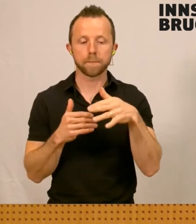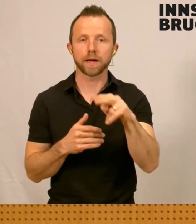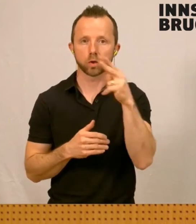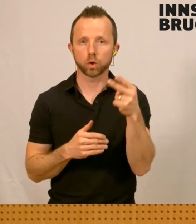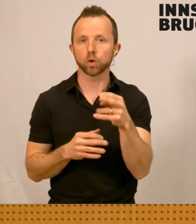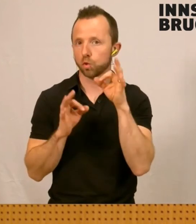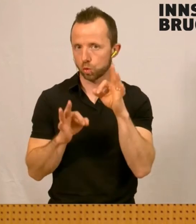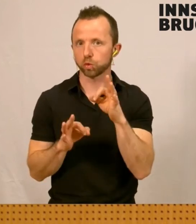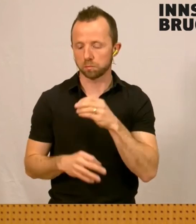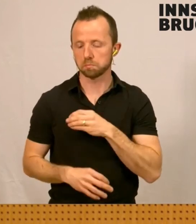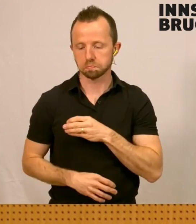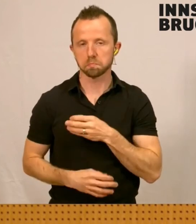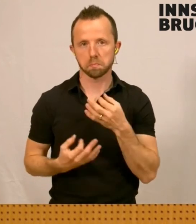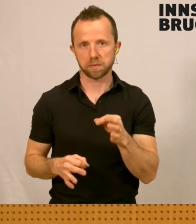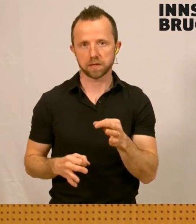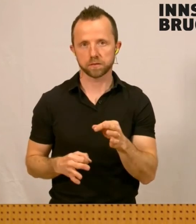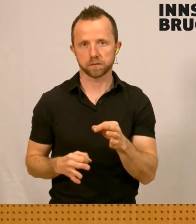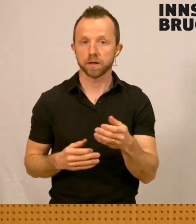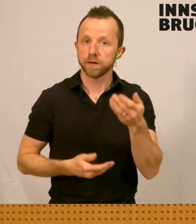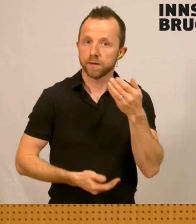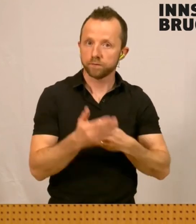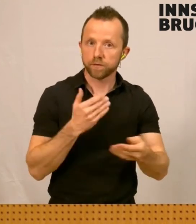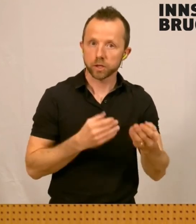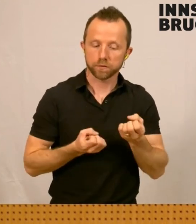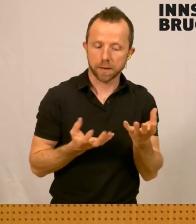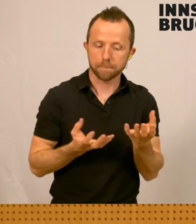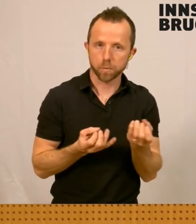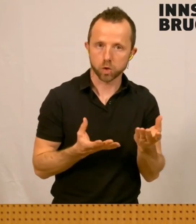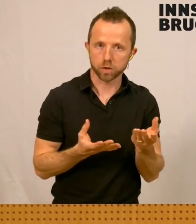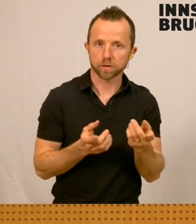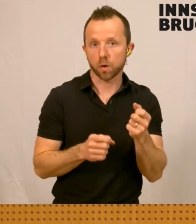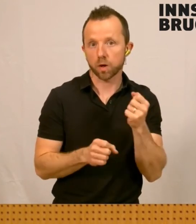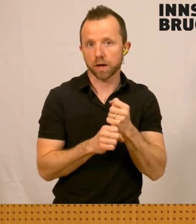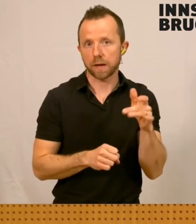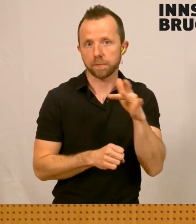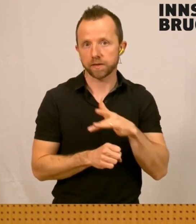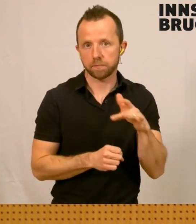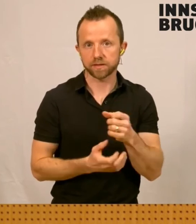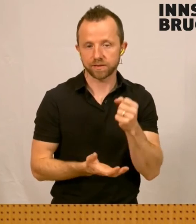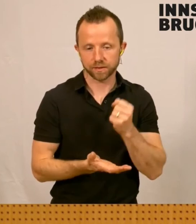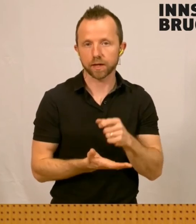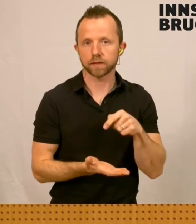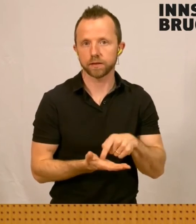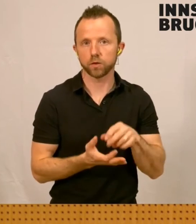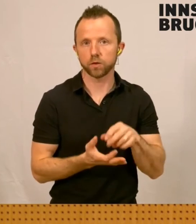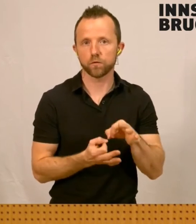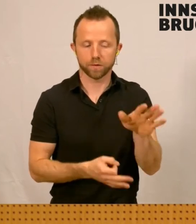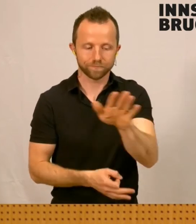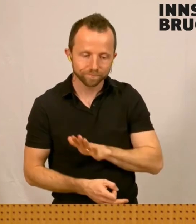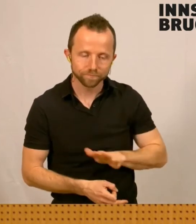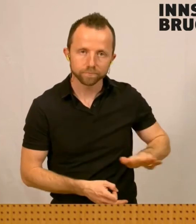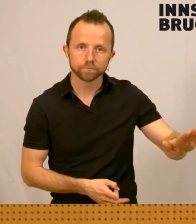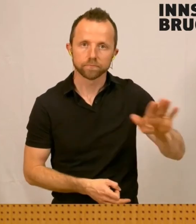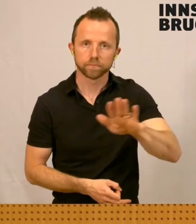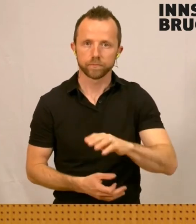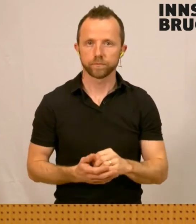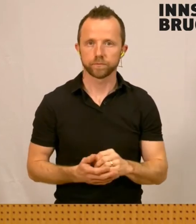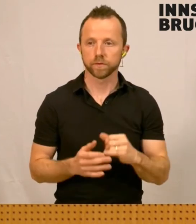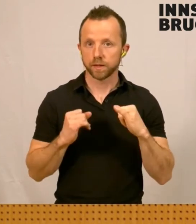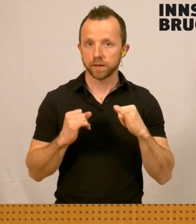aufgestellt. Innsbruck ist Wirtschaftsimpulsgeber und auch Arbeitsplatzgarant für die gesamte Region.